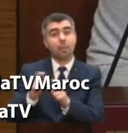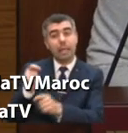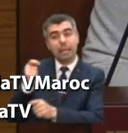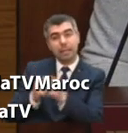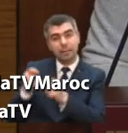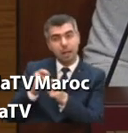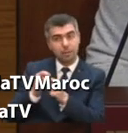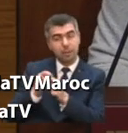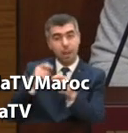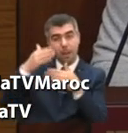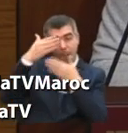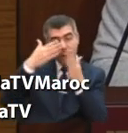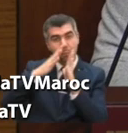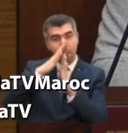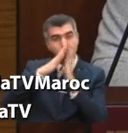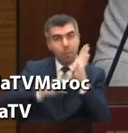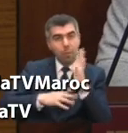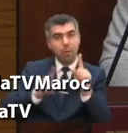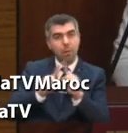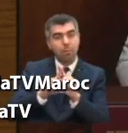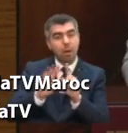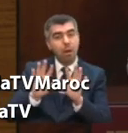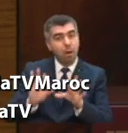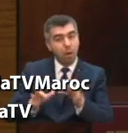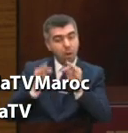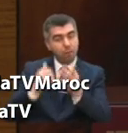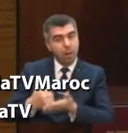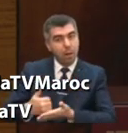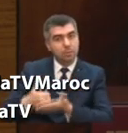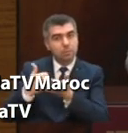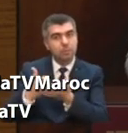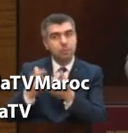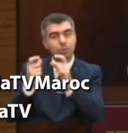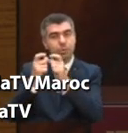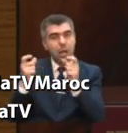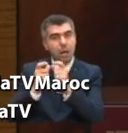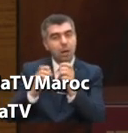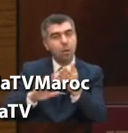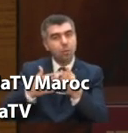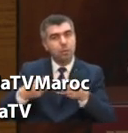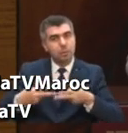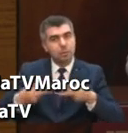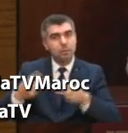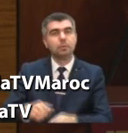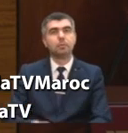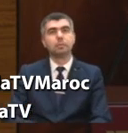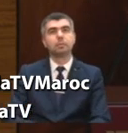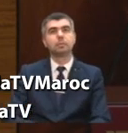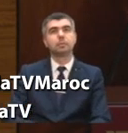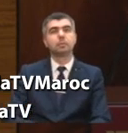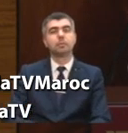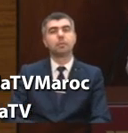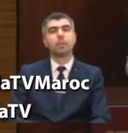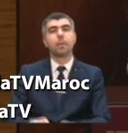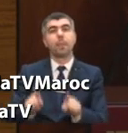الوطني هو إنقاذ المقاولة واستمرارها في الإنتاج الاقتصادي، فإن